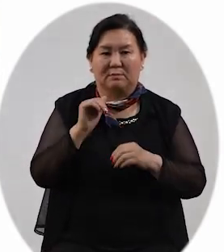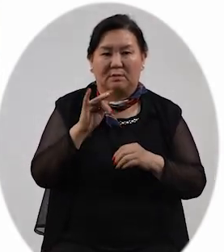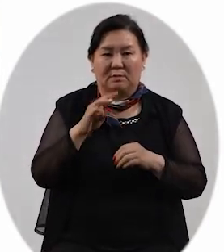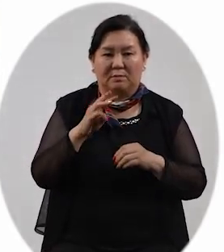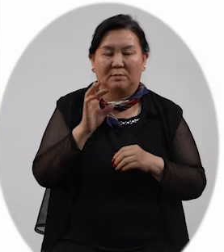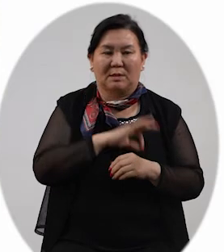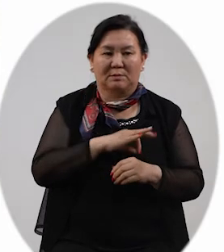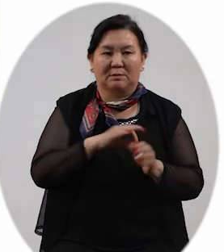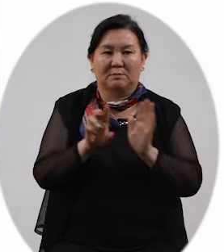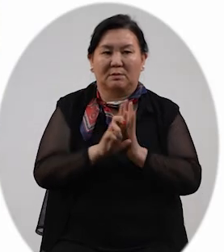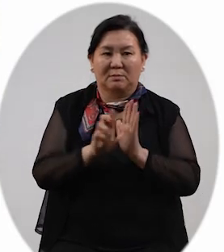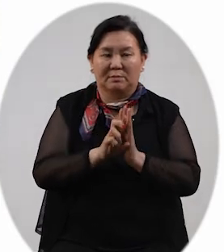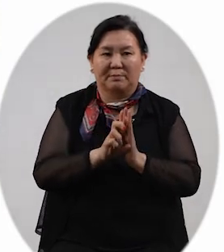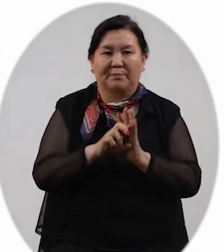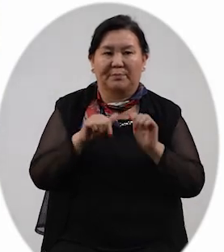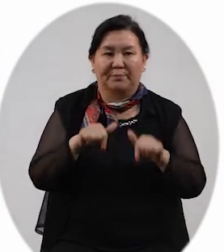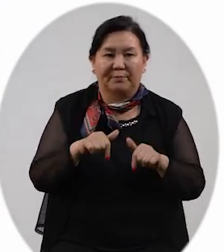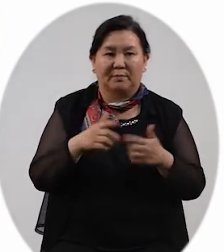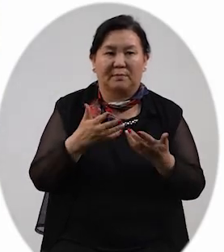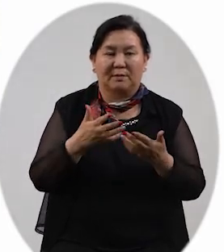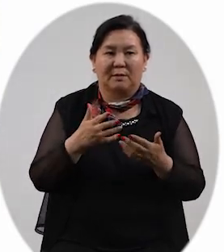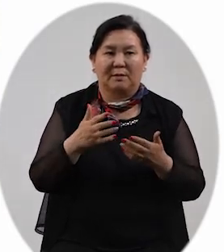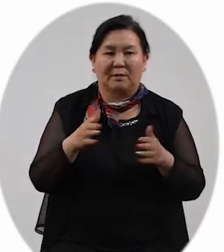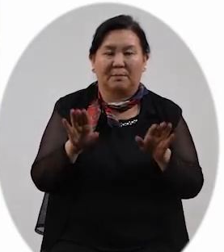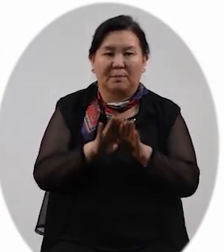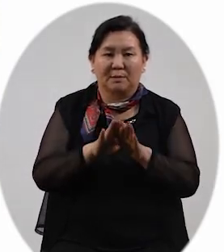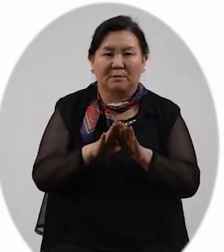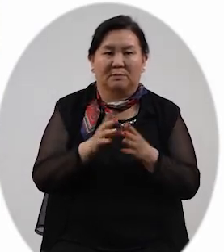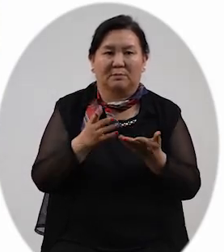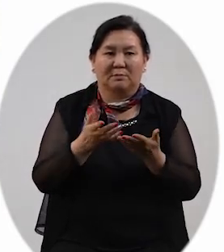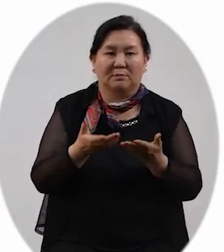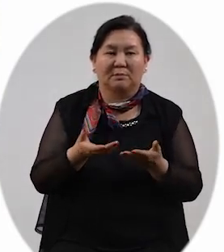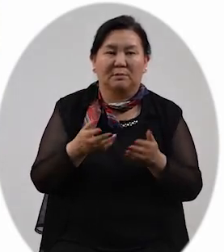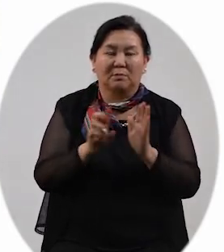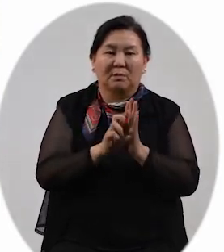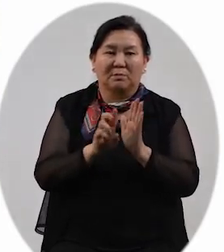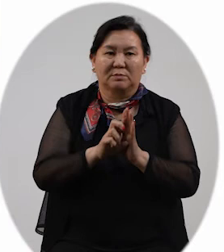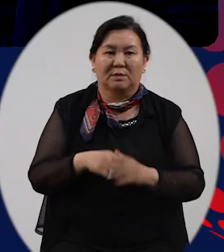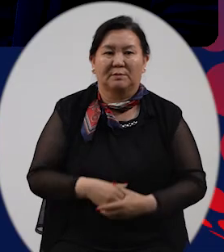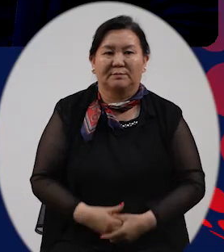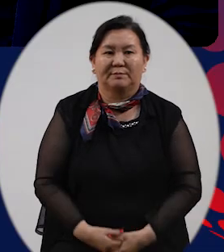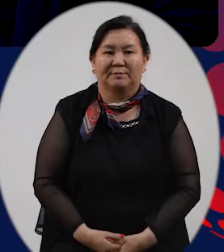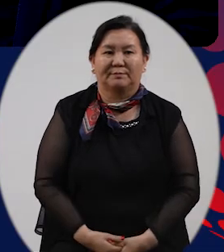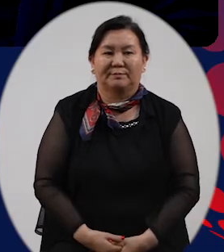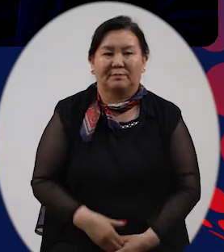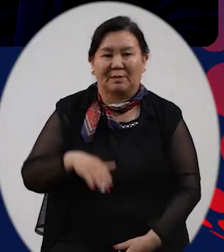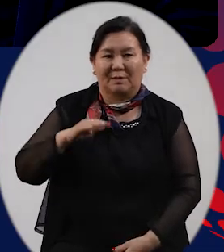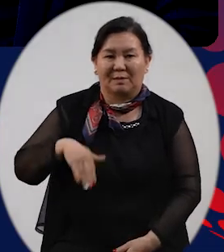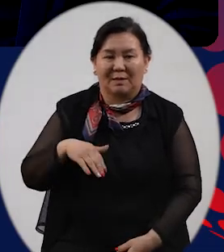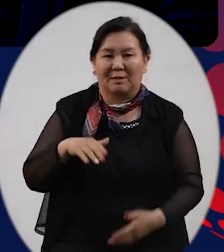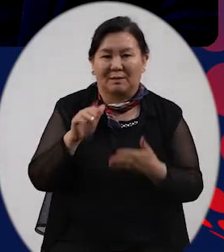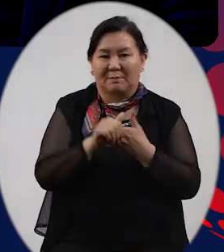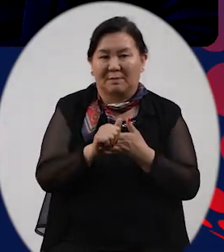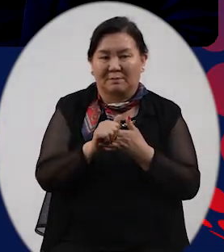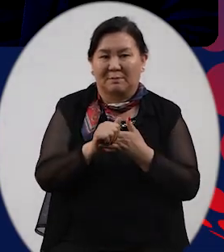D-г ашиглах боломжтой. Ийм нөхцөлд бол бид нар бас хөнгөлтөө эдлээд явах боломжтой гэсэн үг юм аа. За дараагийн нэгэн